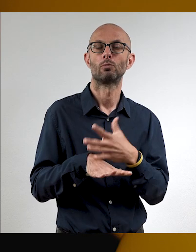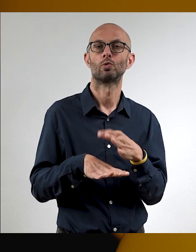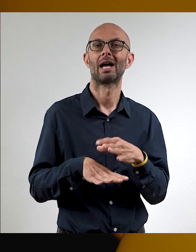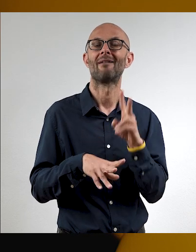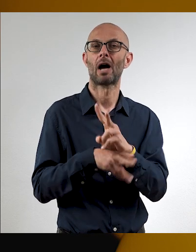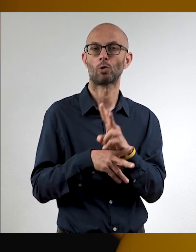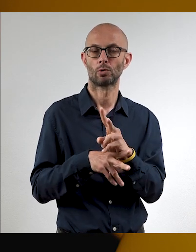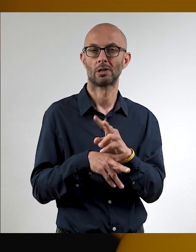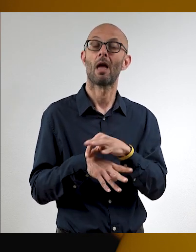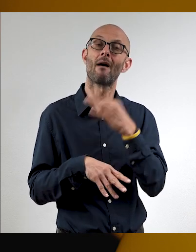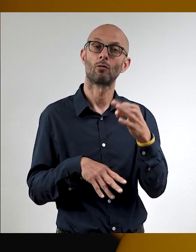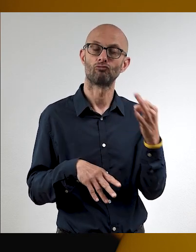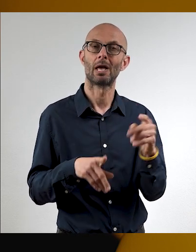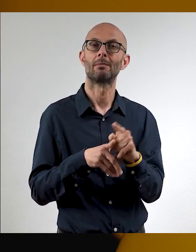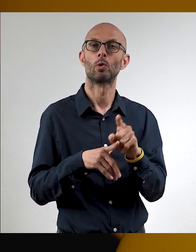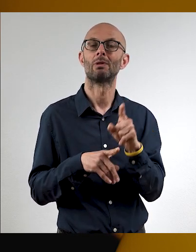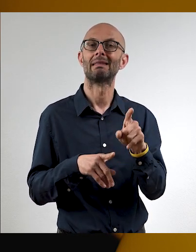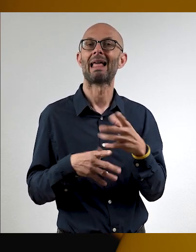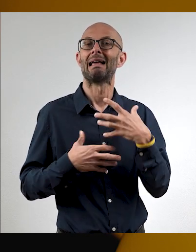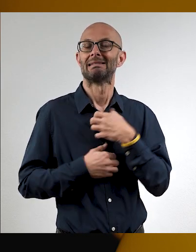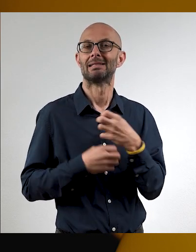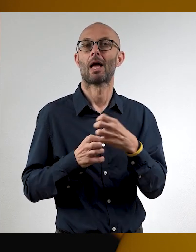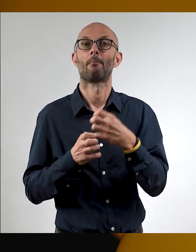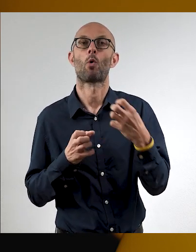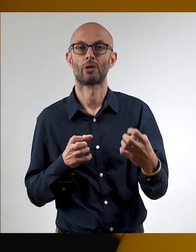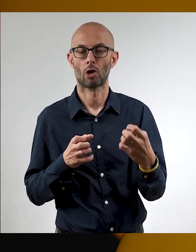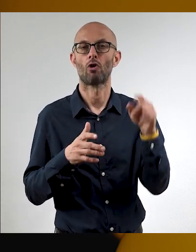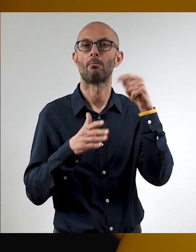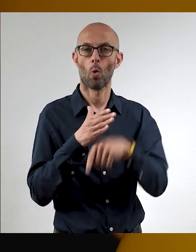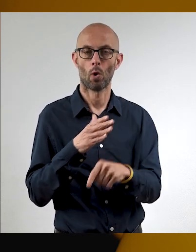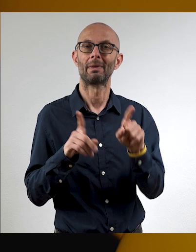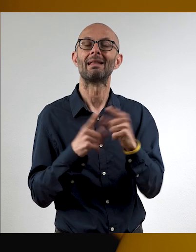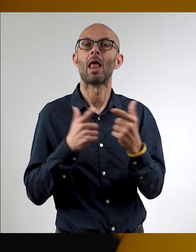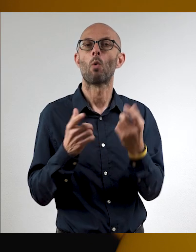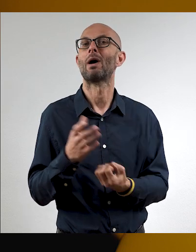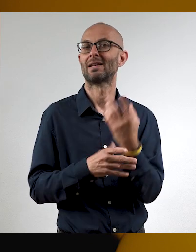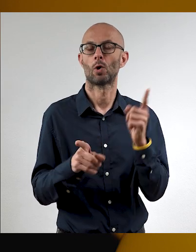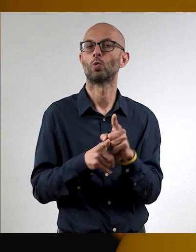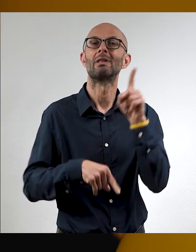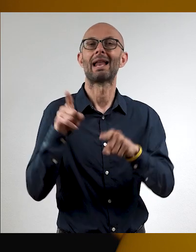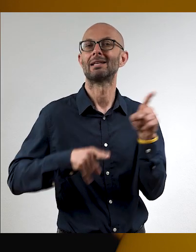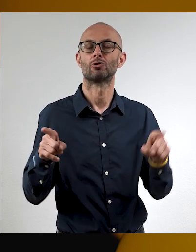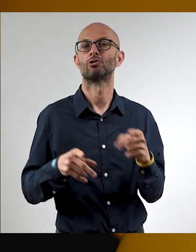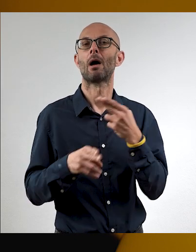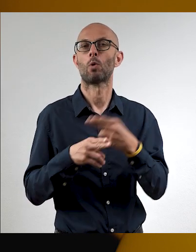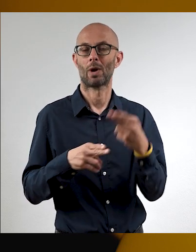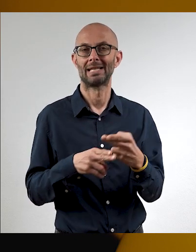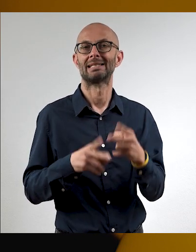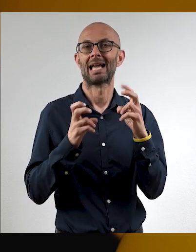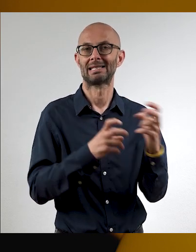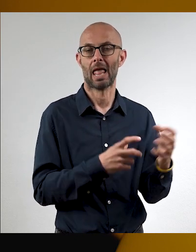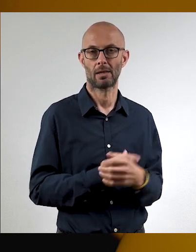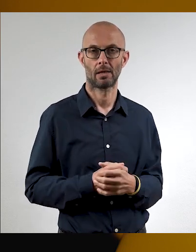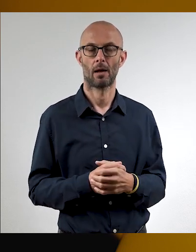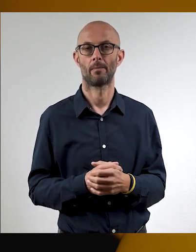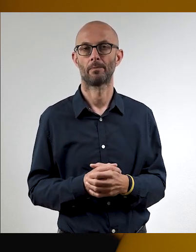varnosti. Včasih se pa ta stiska podaljša, poglobi in se lahko razvijajo tudi različna bolezenska stanja.